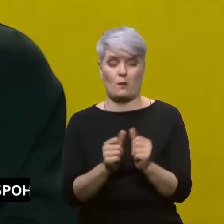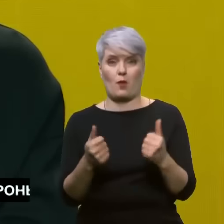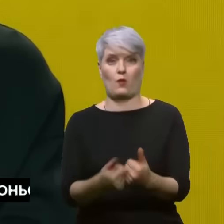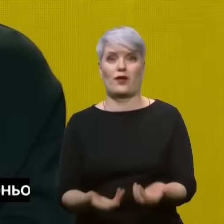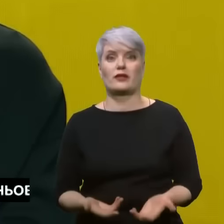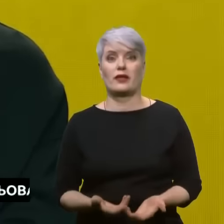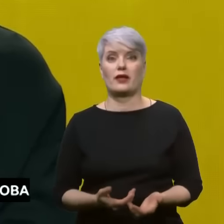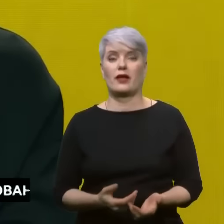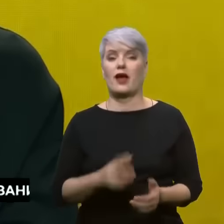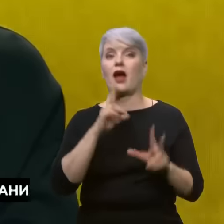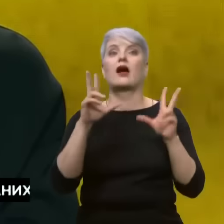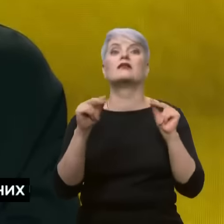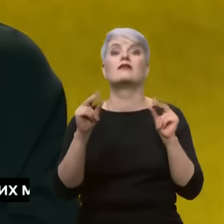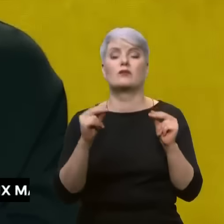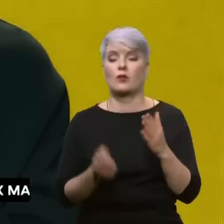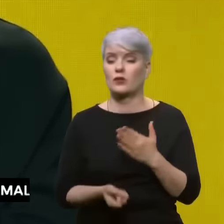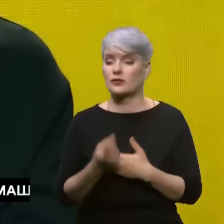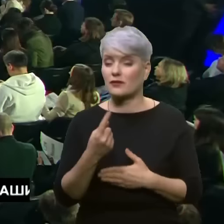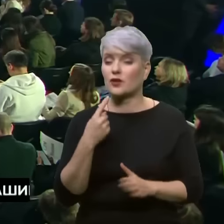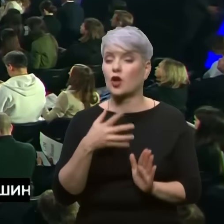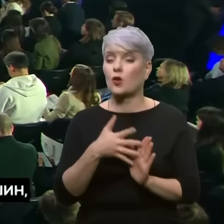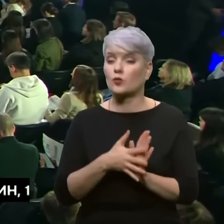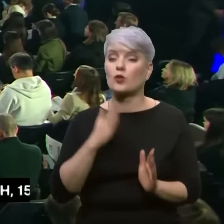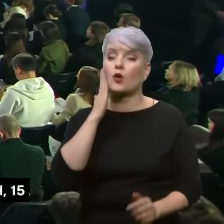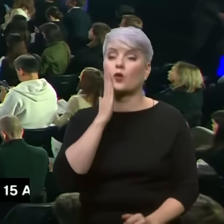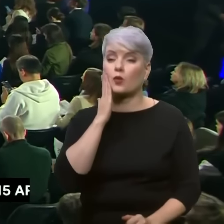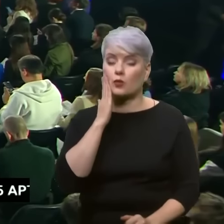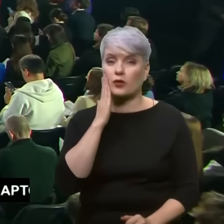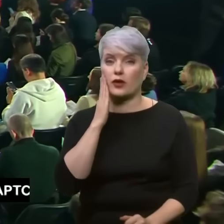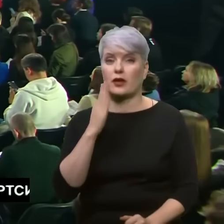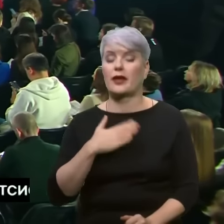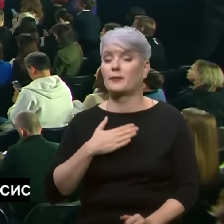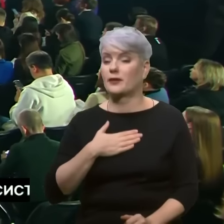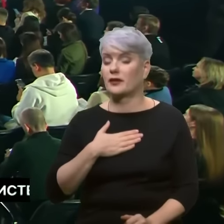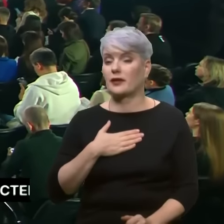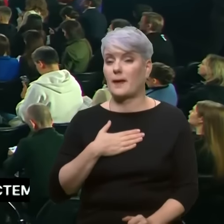Богу, з'явилась розумна Румунія, і просто мені